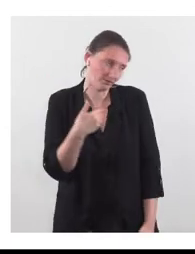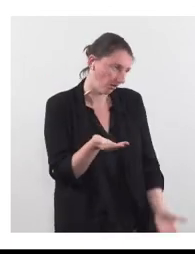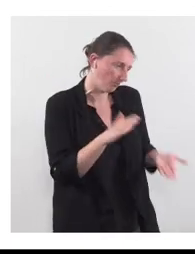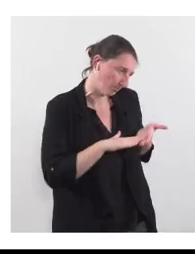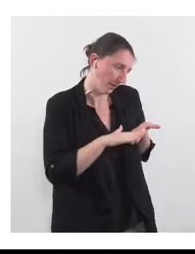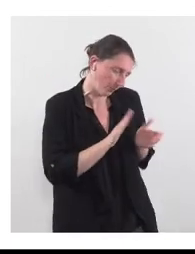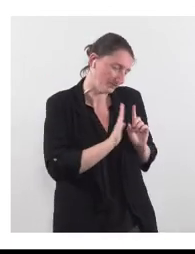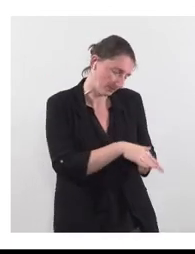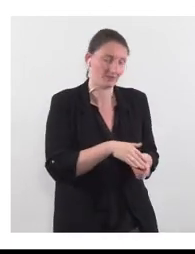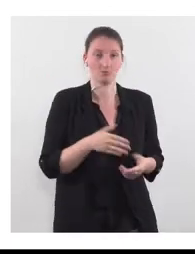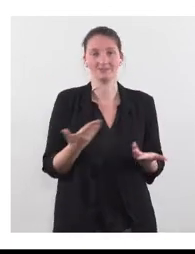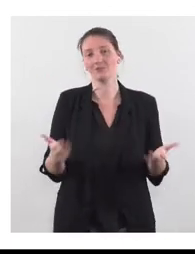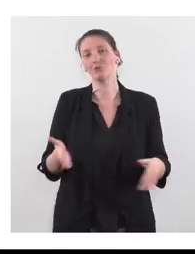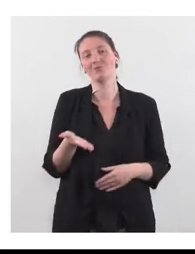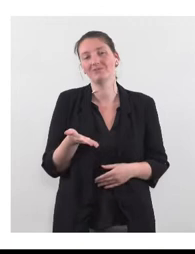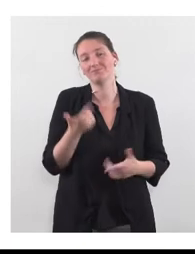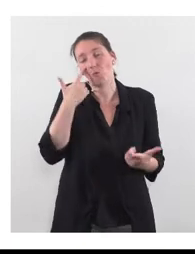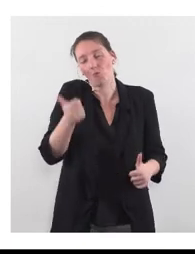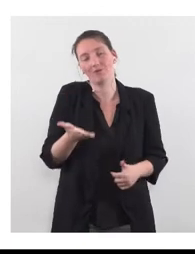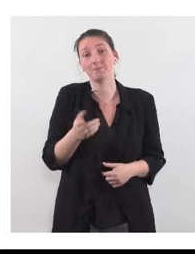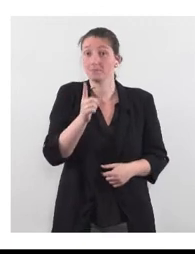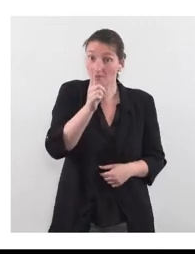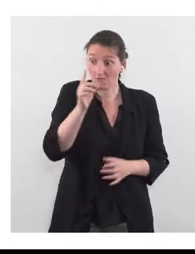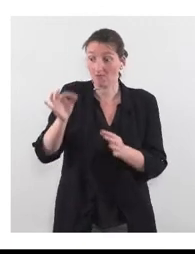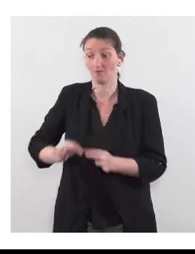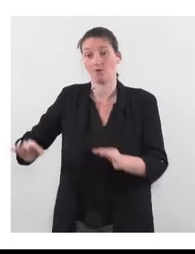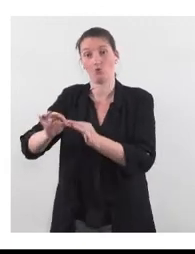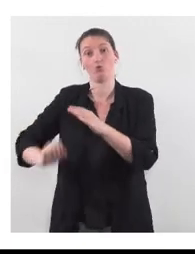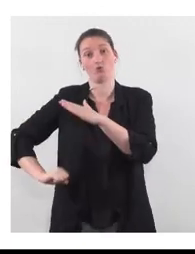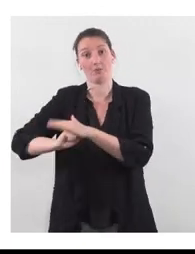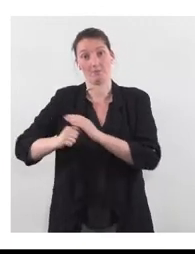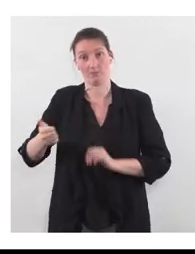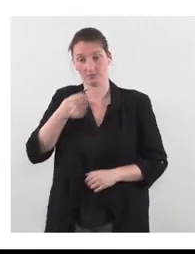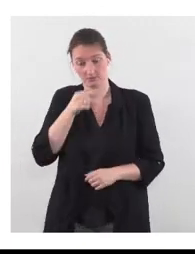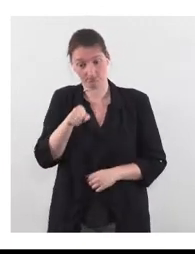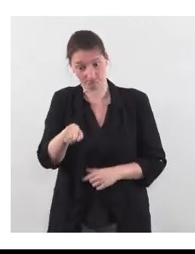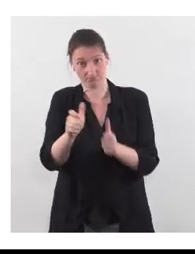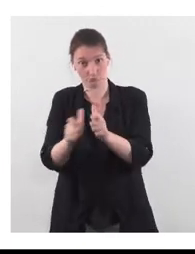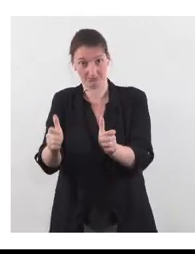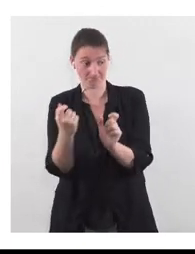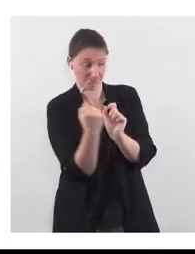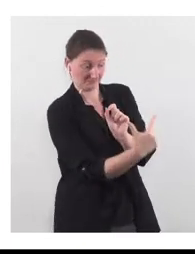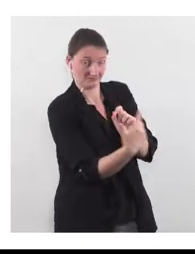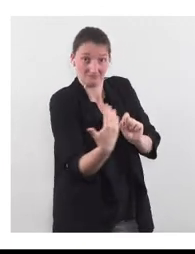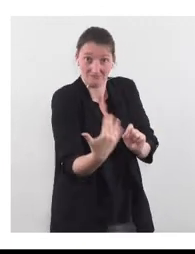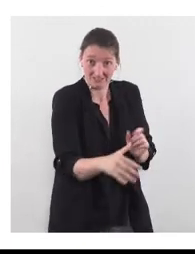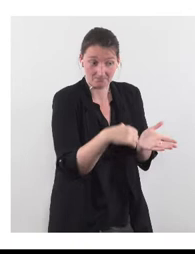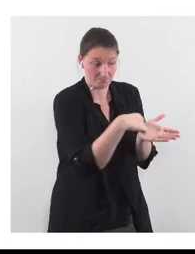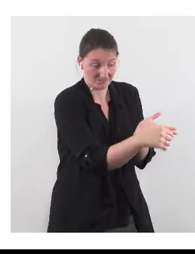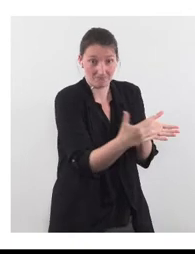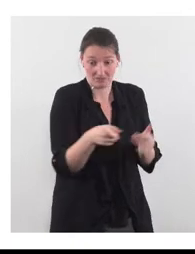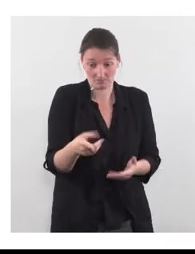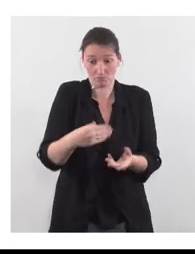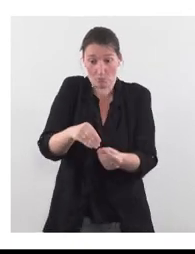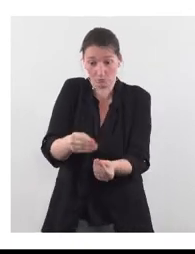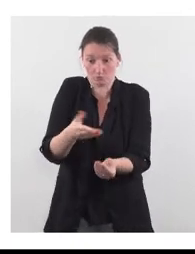demandé, rien de plus. Mais la Cour suprême a dit que la compagnie aérienne avait payé et a reconnu